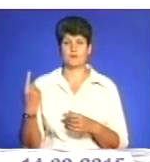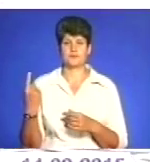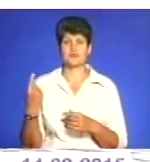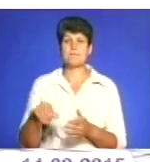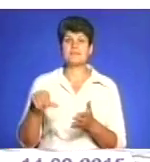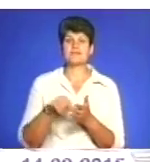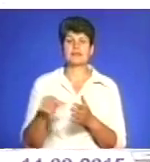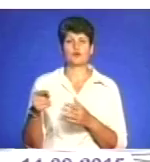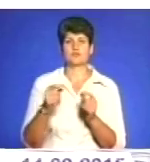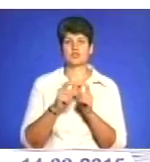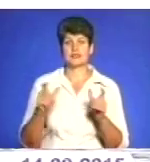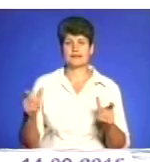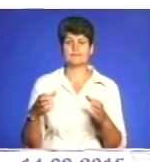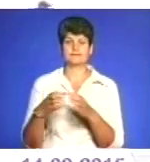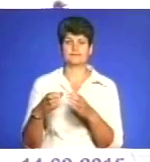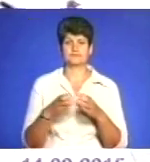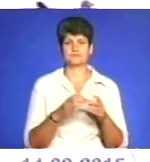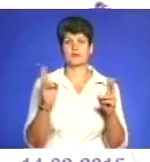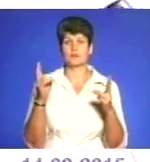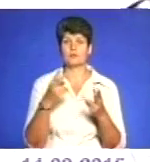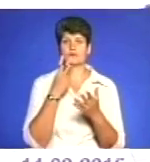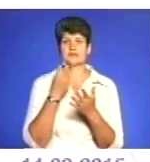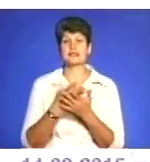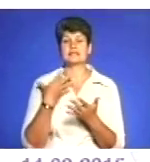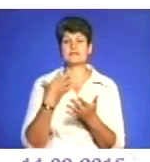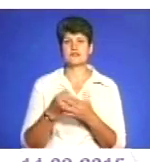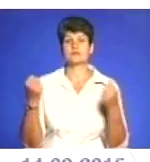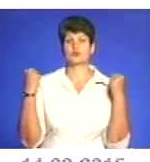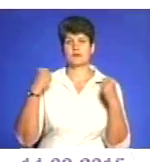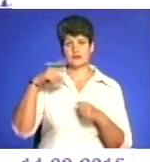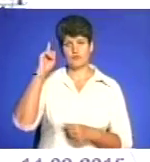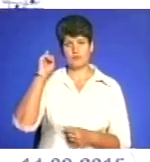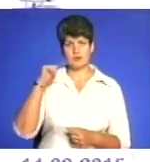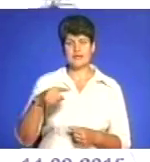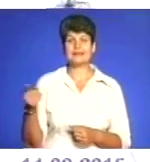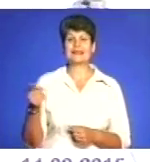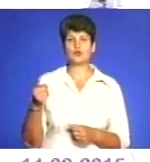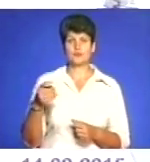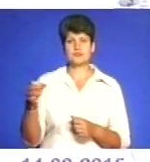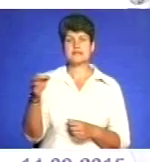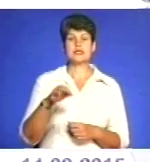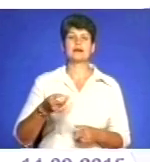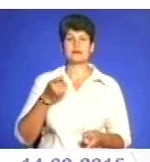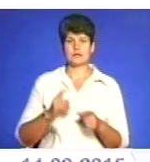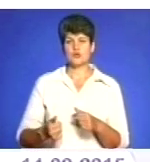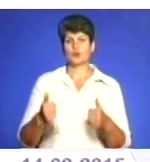Представники тернопільських шкіл, секцій і клубів продемонстрували свої спортивні вміння. Тернопільський